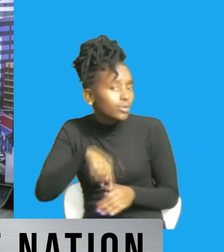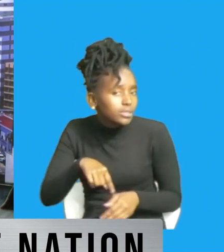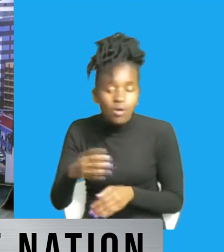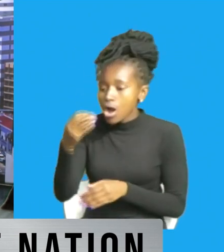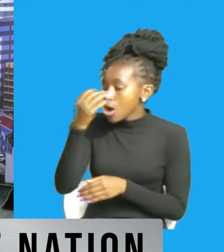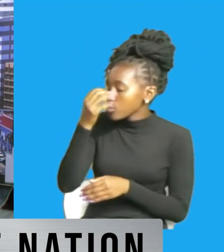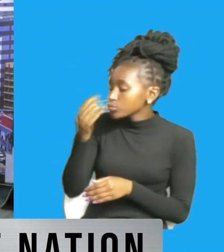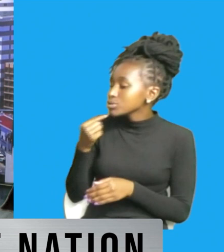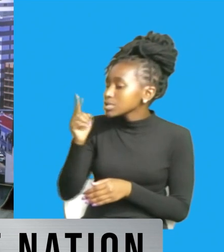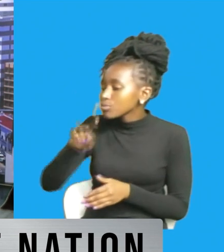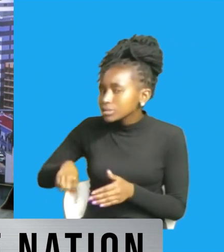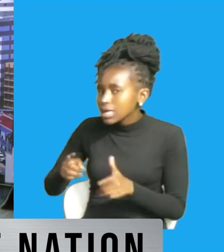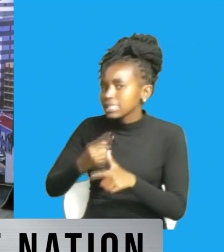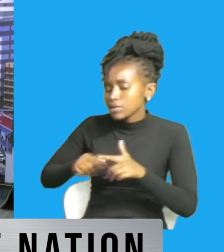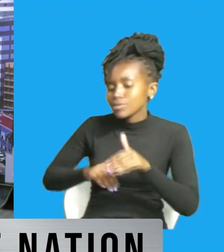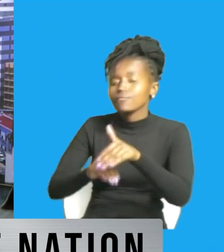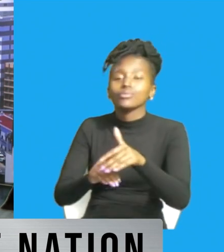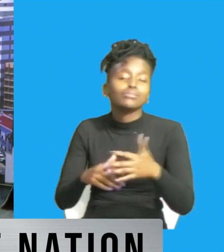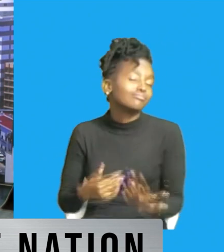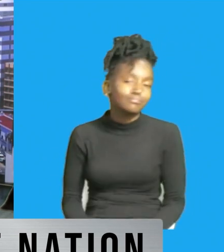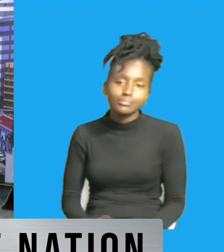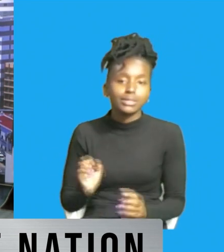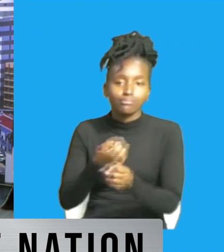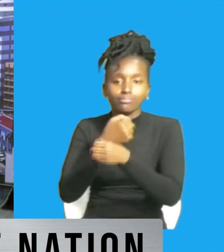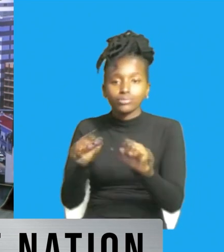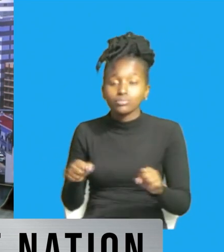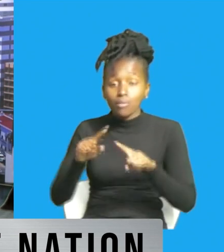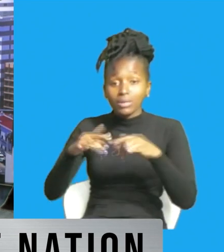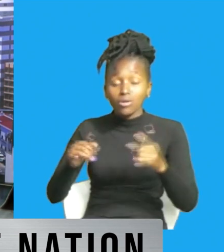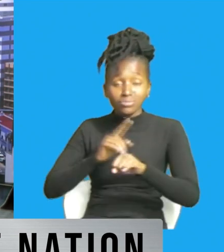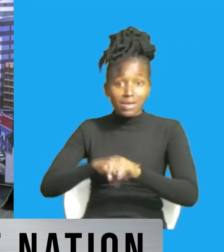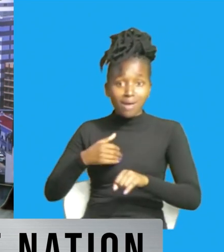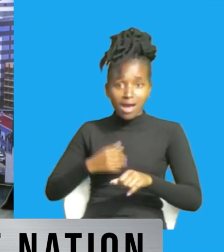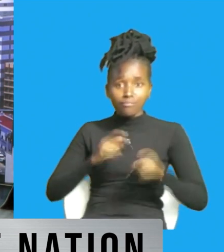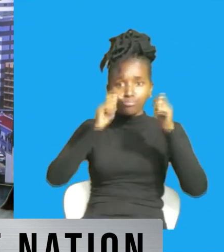mnasema mumwachiwe mfanye kazi. Kwa nini hizo siku tumekuwa na maandamano hamulikuwa wapi?